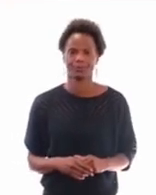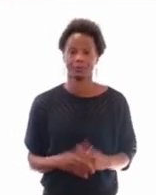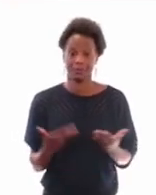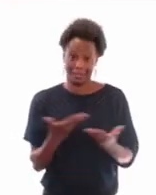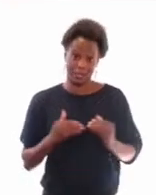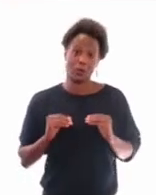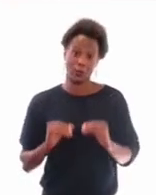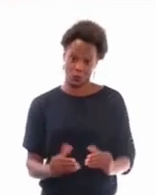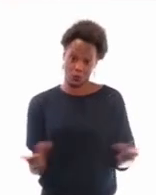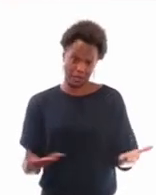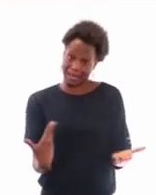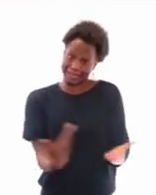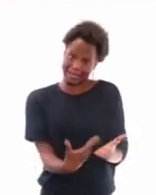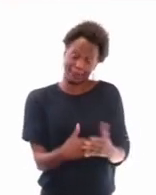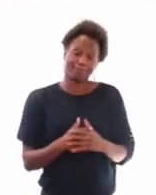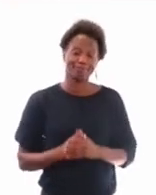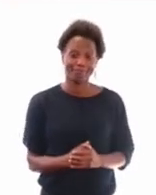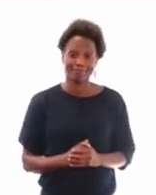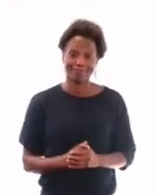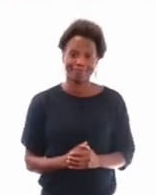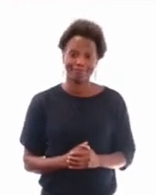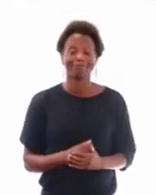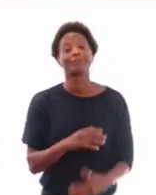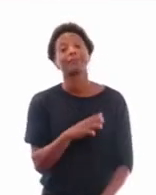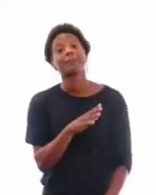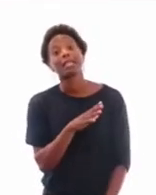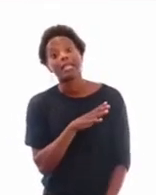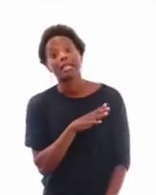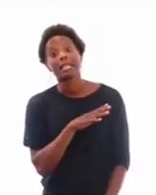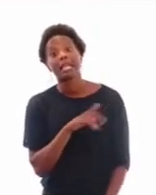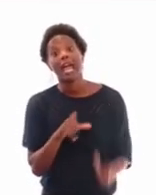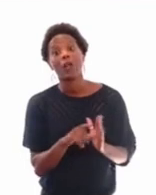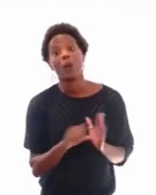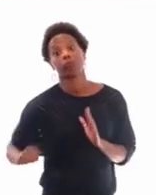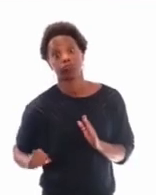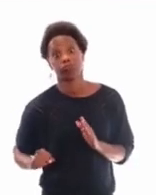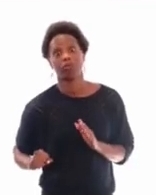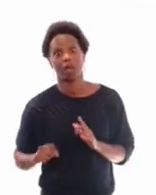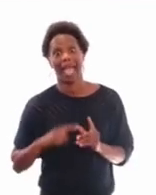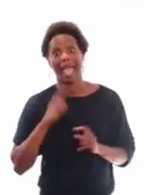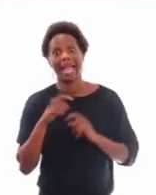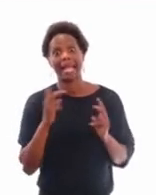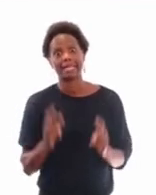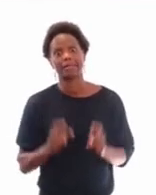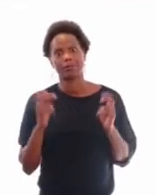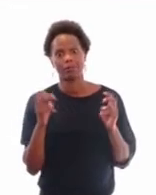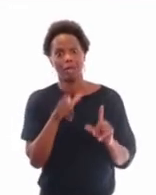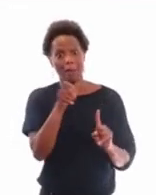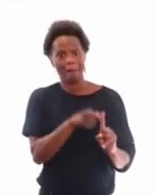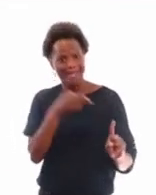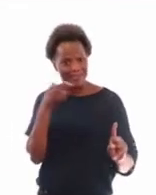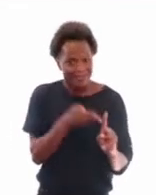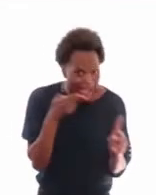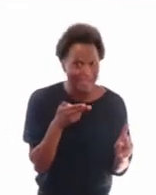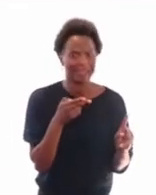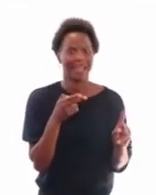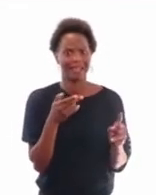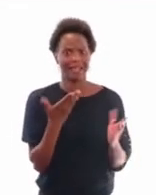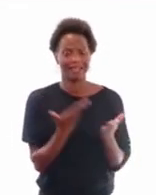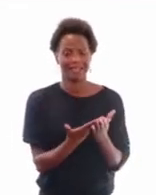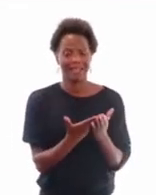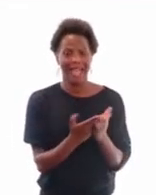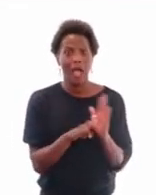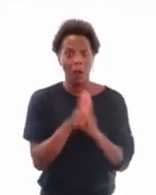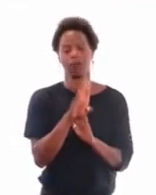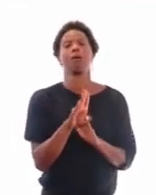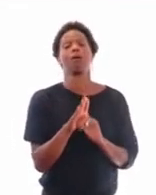réalité, c'est ça, c'est que il y a des infractions de plus en plus violentes, des attaques à la personne dans notre ville qui ont flambé.